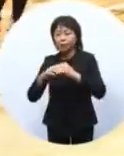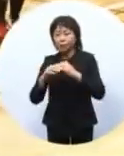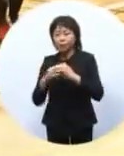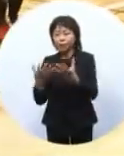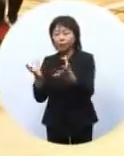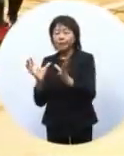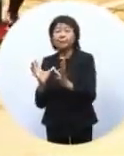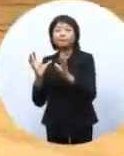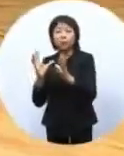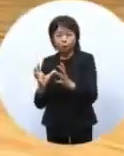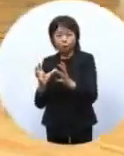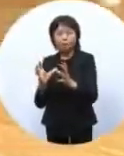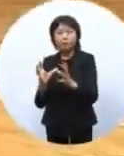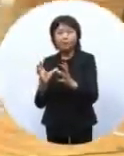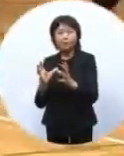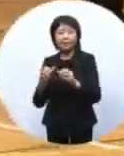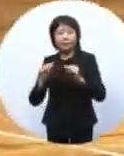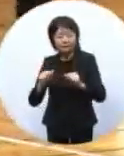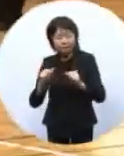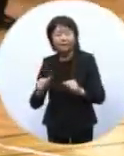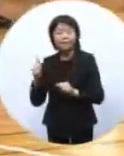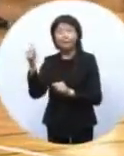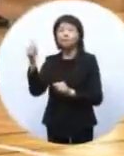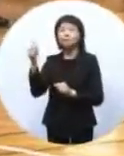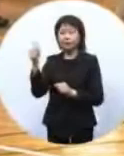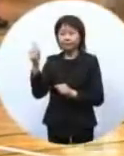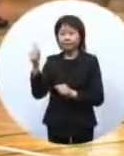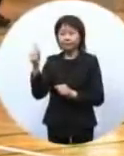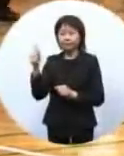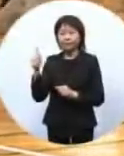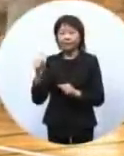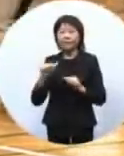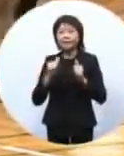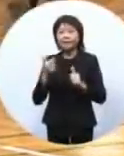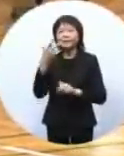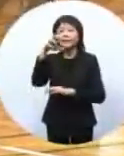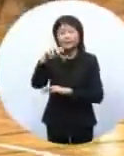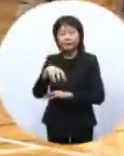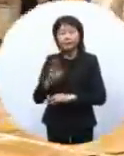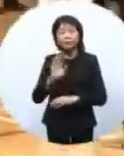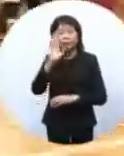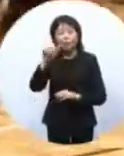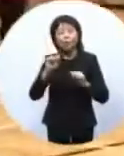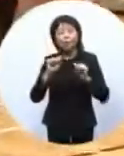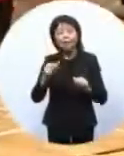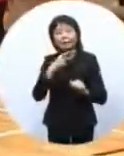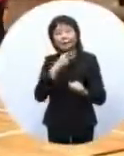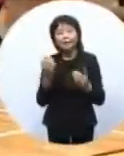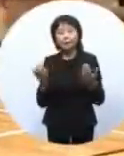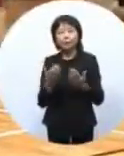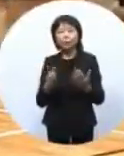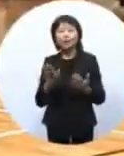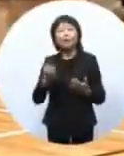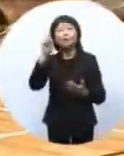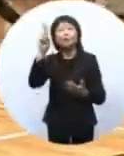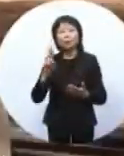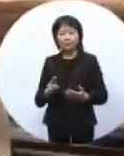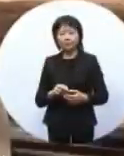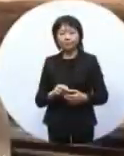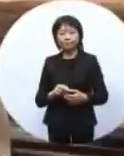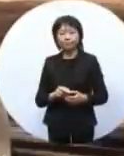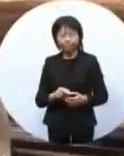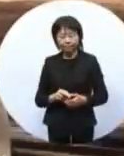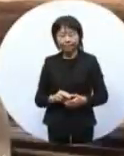み汗を流す西村さんですが、茅ヶ崎市役所で今後やってみたい業務があるそうです。 一度